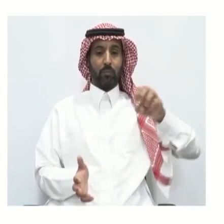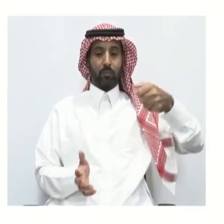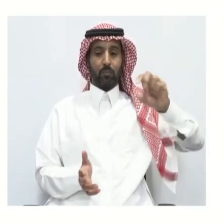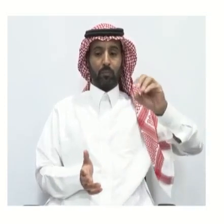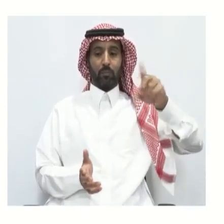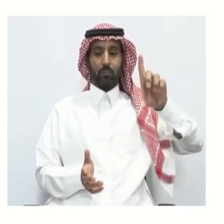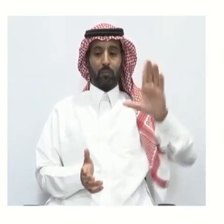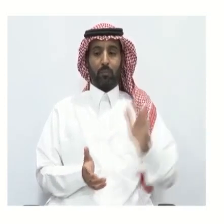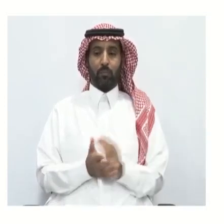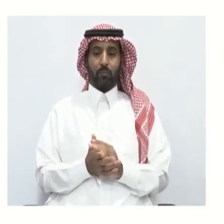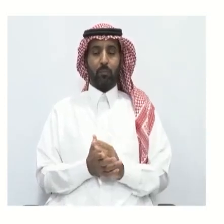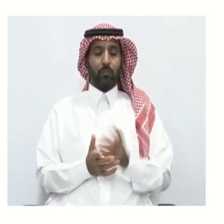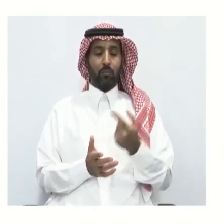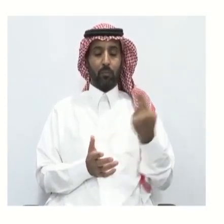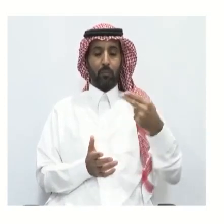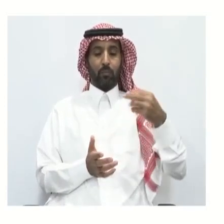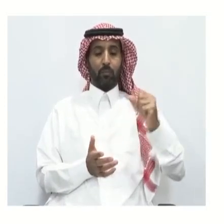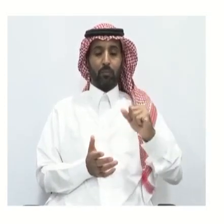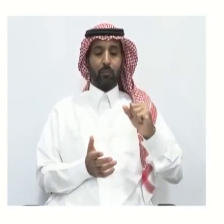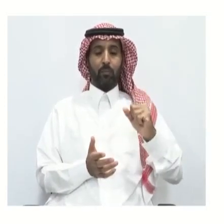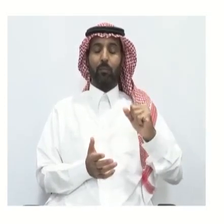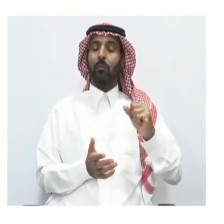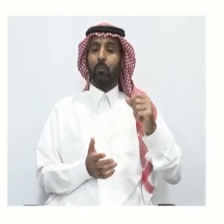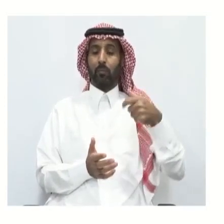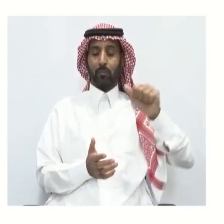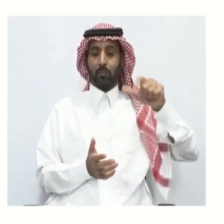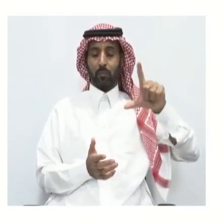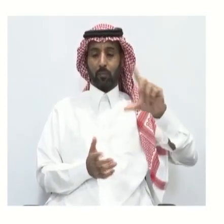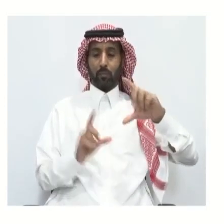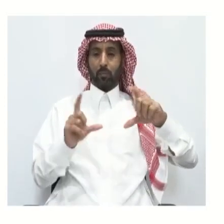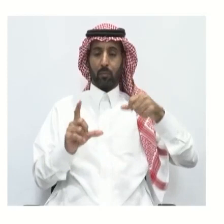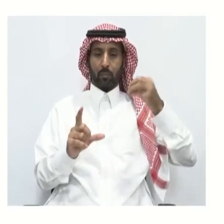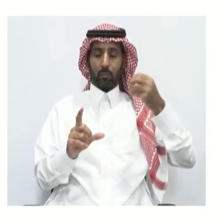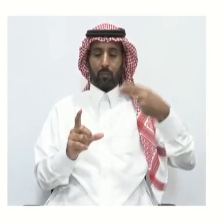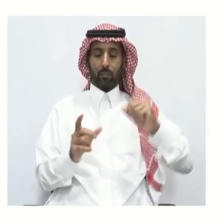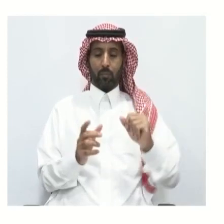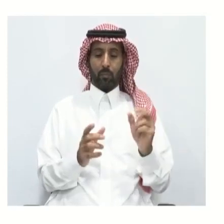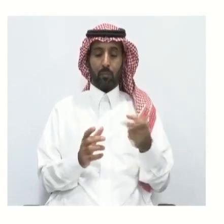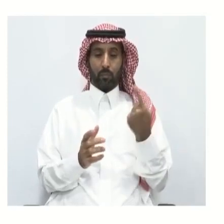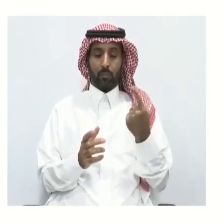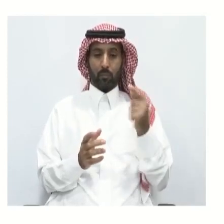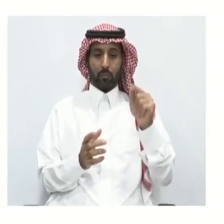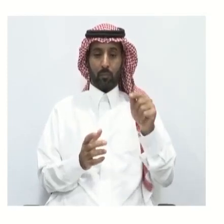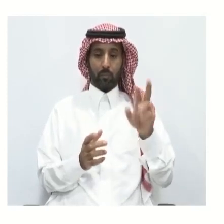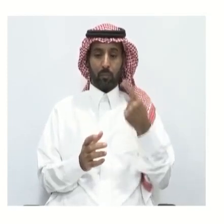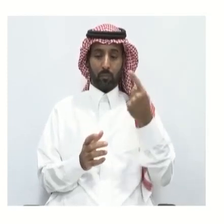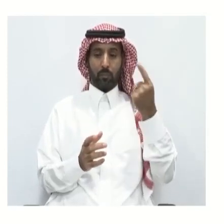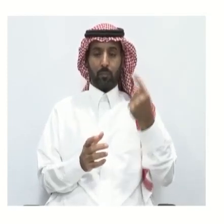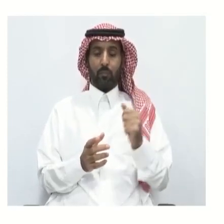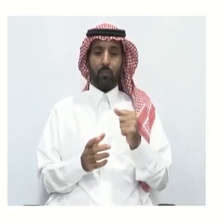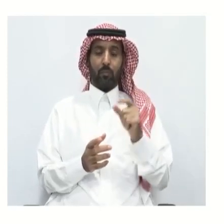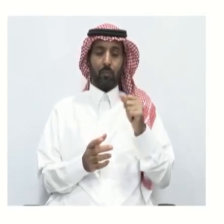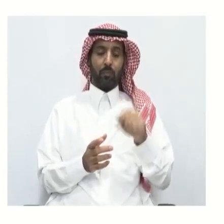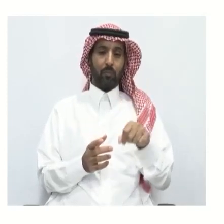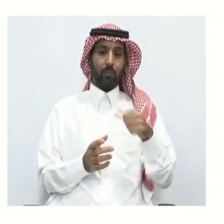مولات هيدروكسيد الالمنيوم التي استخرجناها هنا وصفر فاصله واحد سبعه تسعه